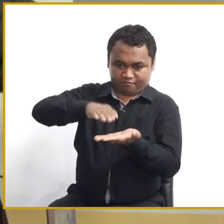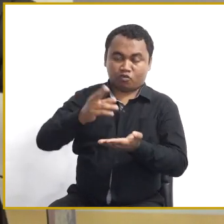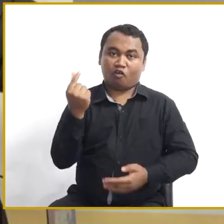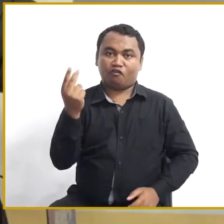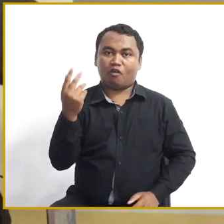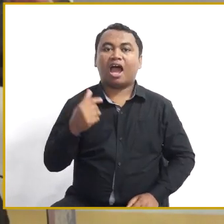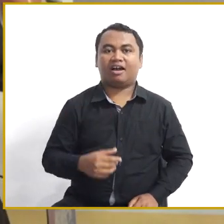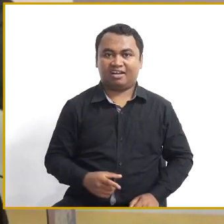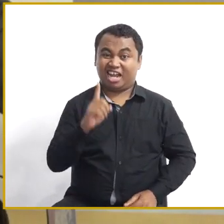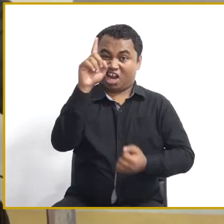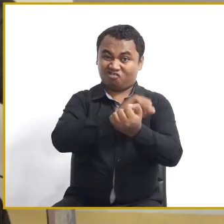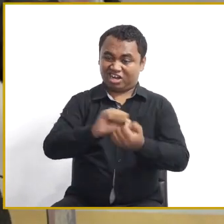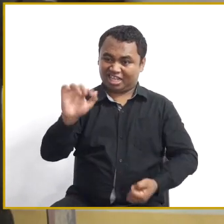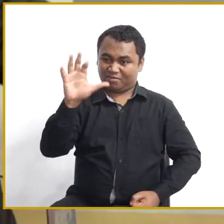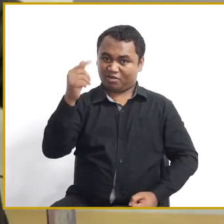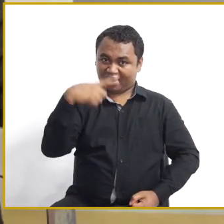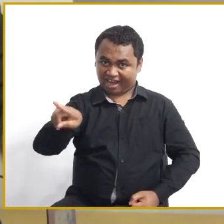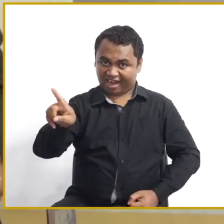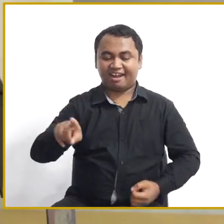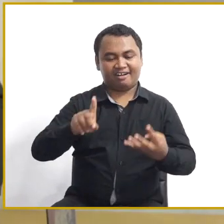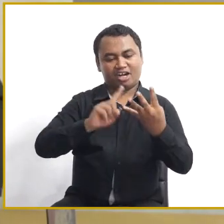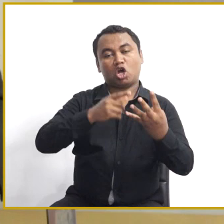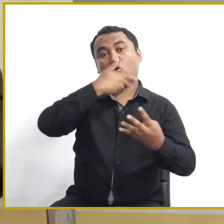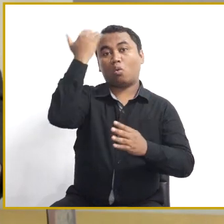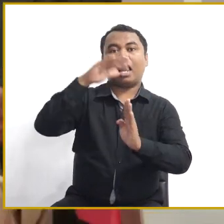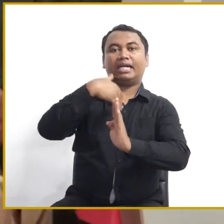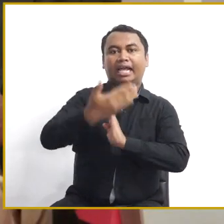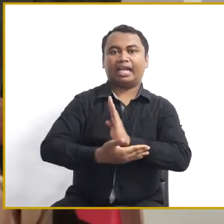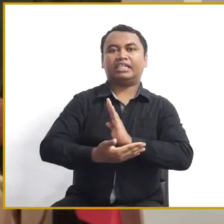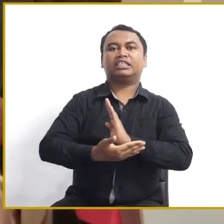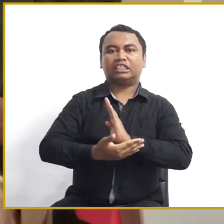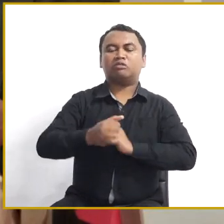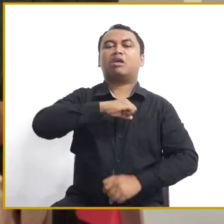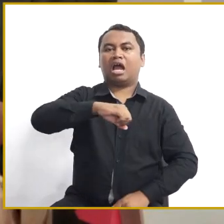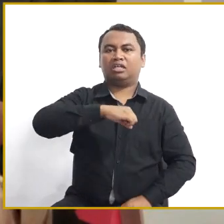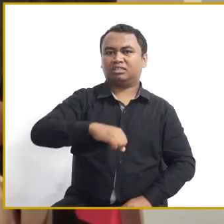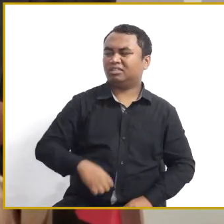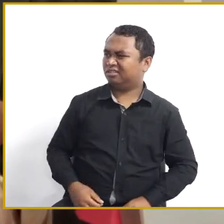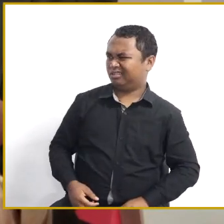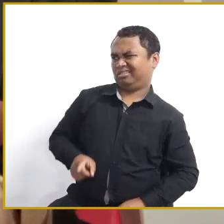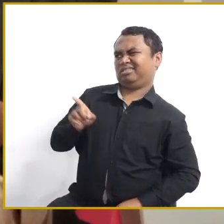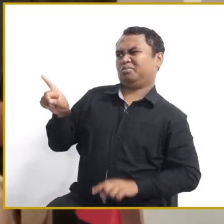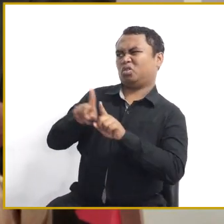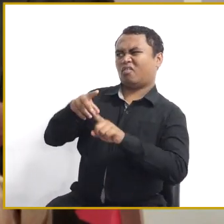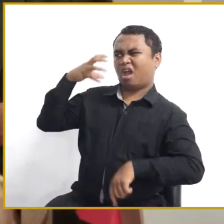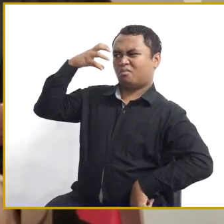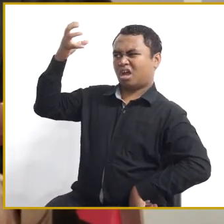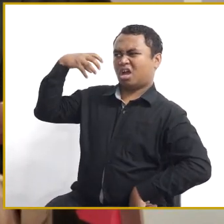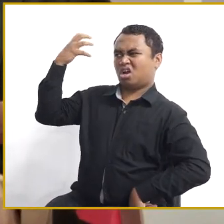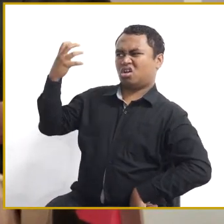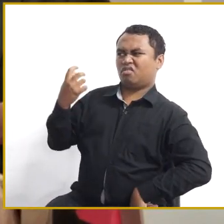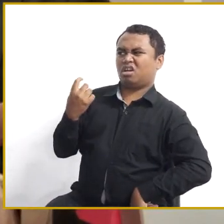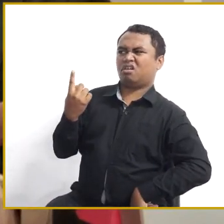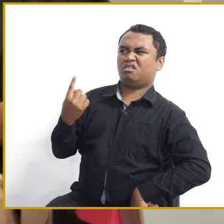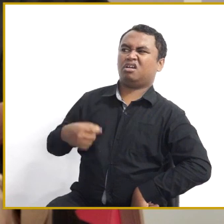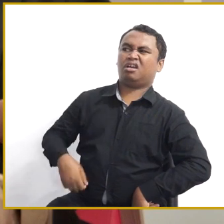netra, arnulla reta reta, tsuma chav dem andemias. Tsuma nunufian bisa ni, tsrealista antikuresan, ni projian Patrick